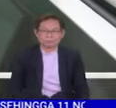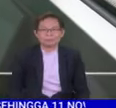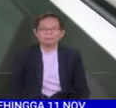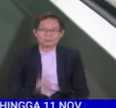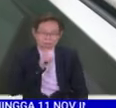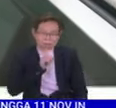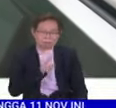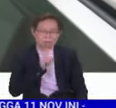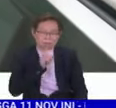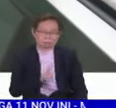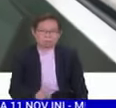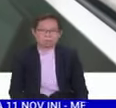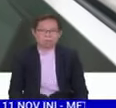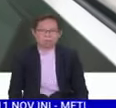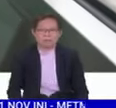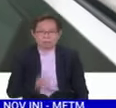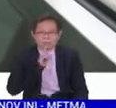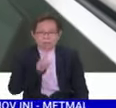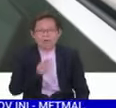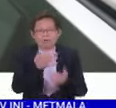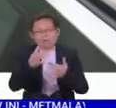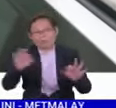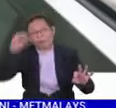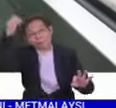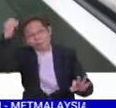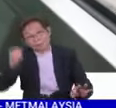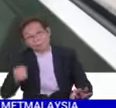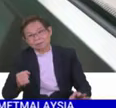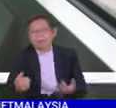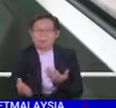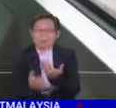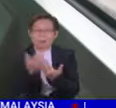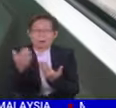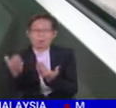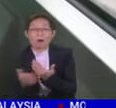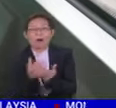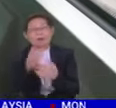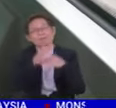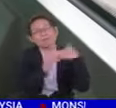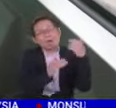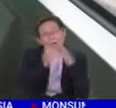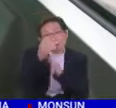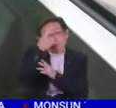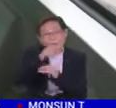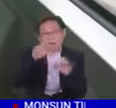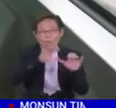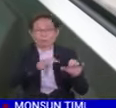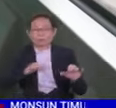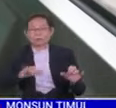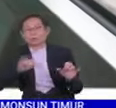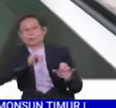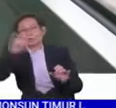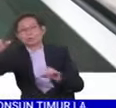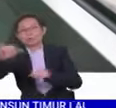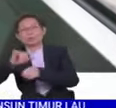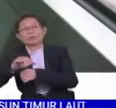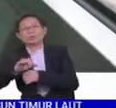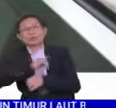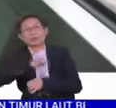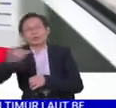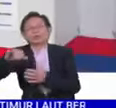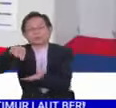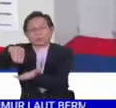Of course, yeah, of course it will help and of course it's free, that's why it's very convenient for users, for passengers to get their destination very